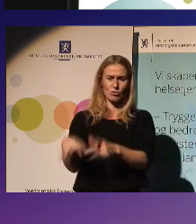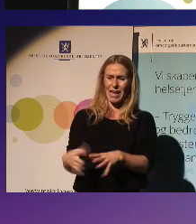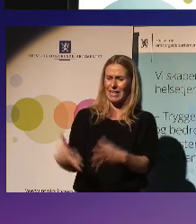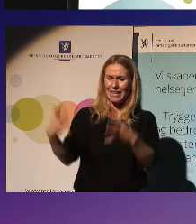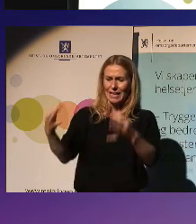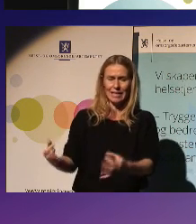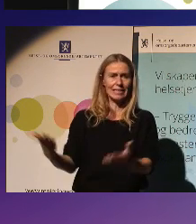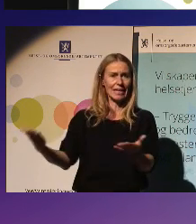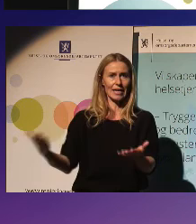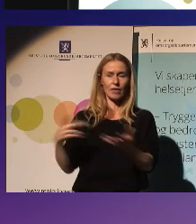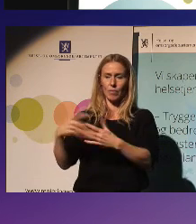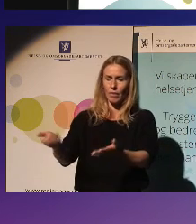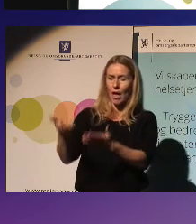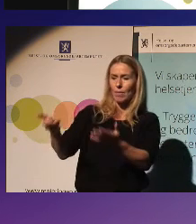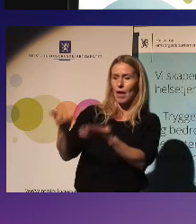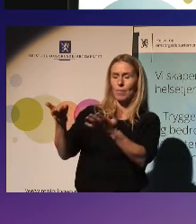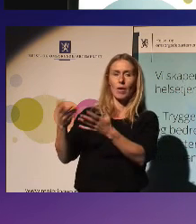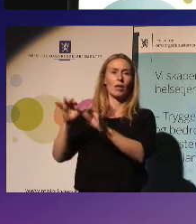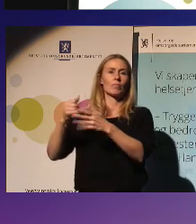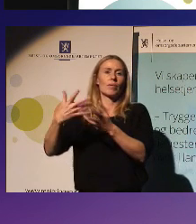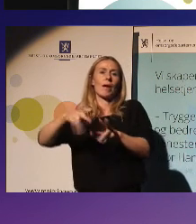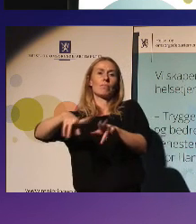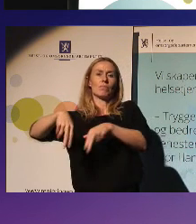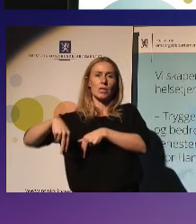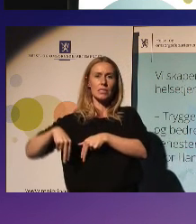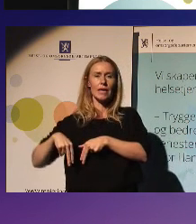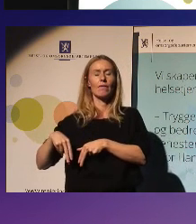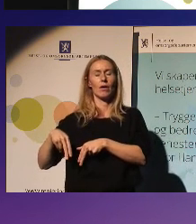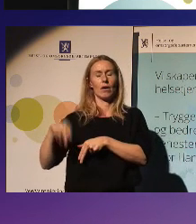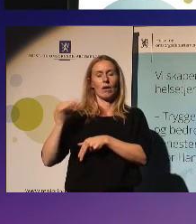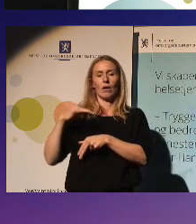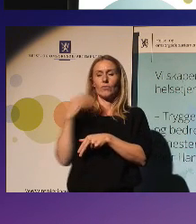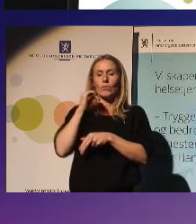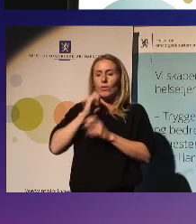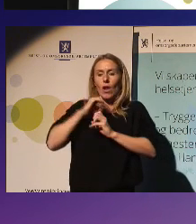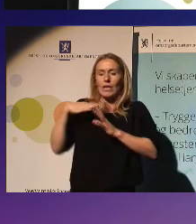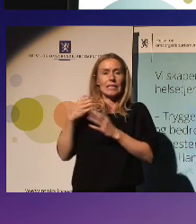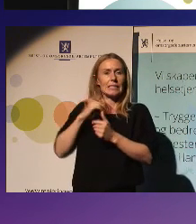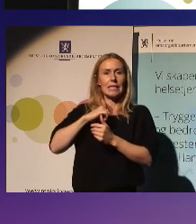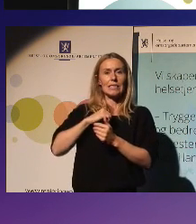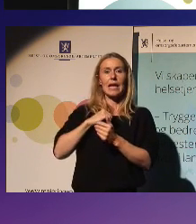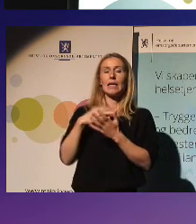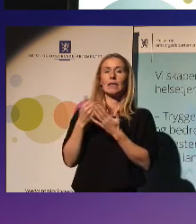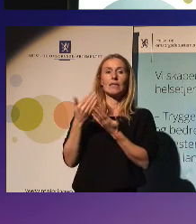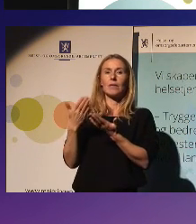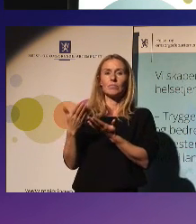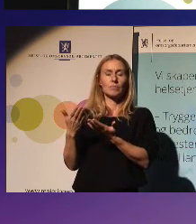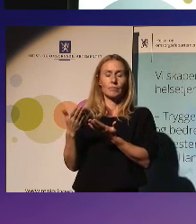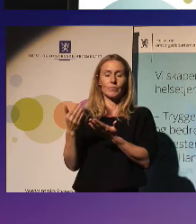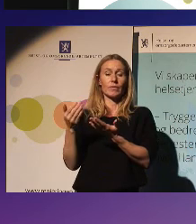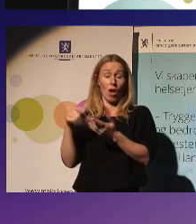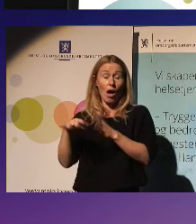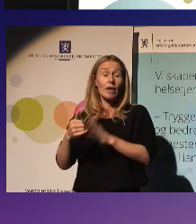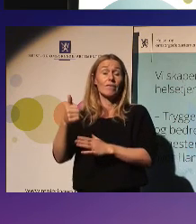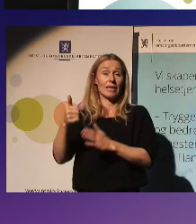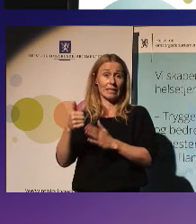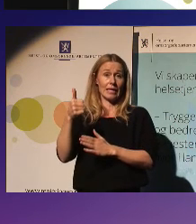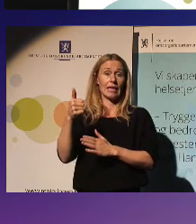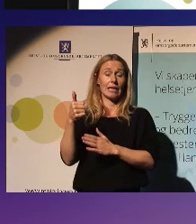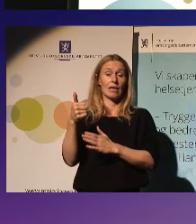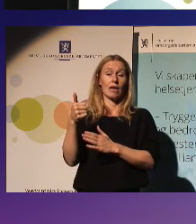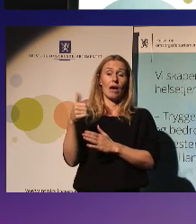når opplevelsen av å klare seg selv blir sjeldnere og sjeldnere, og det går på integriteten løs. Og da er det viktig at